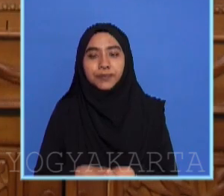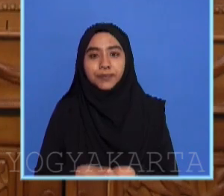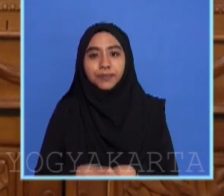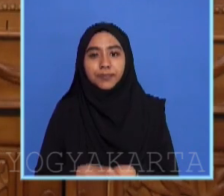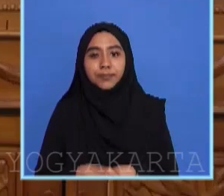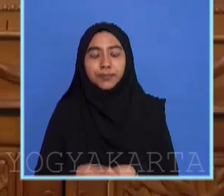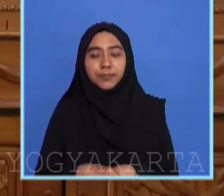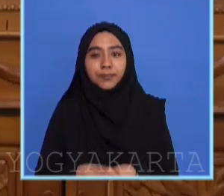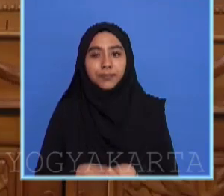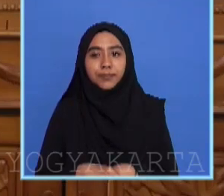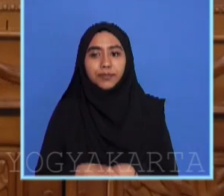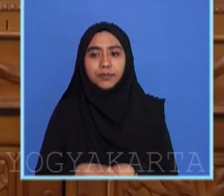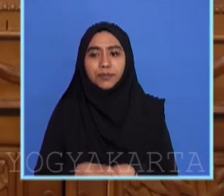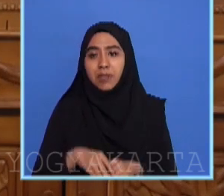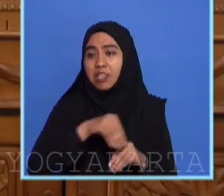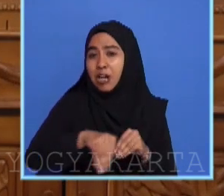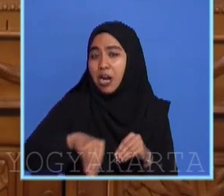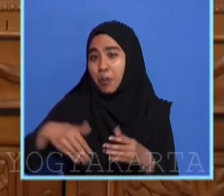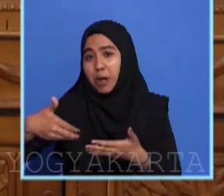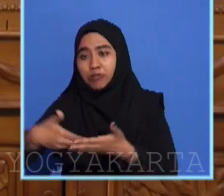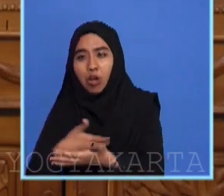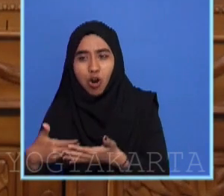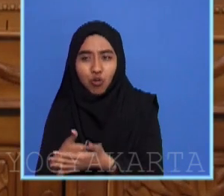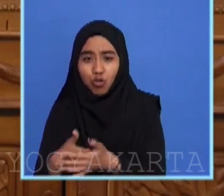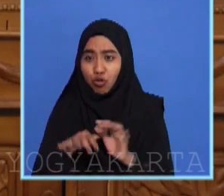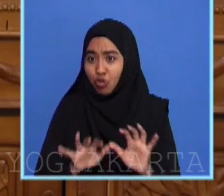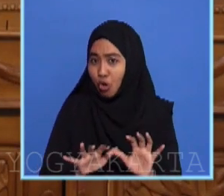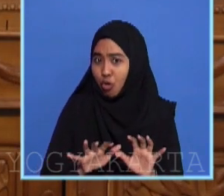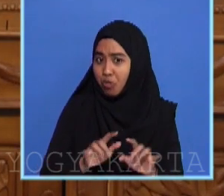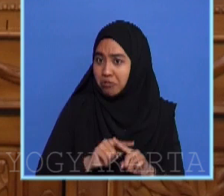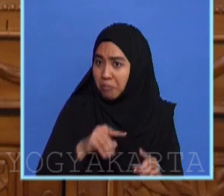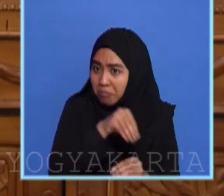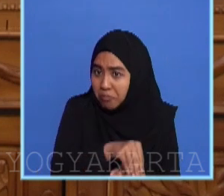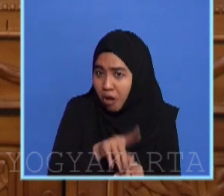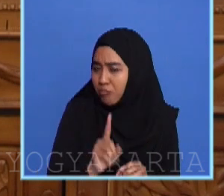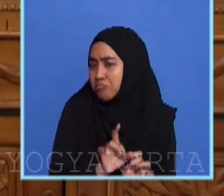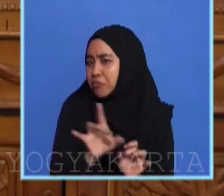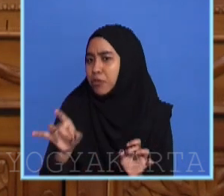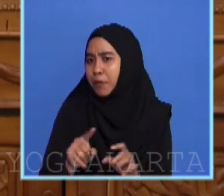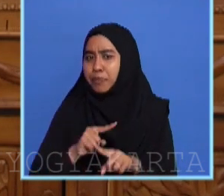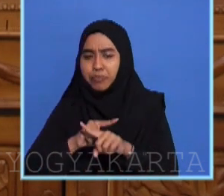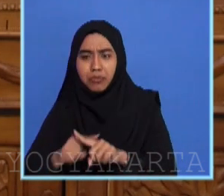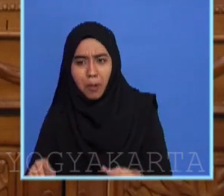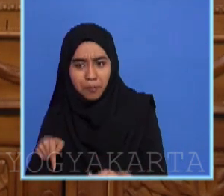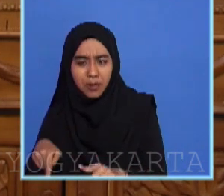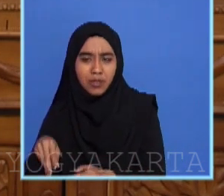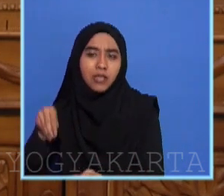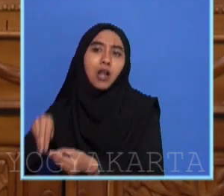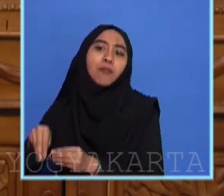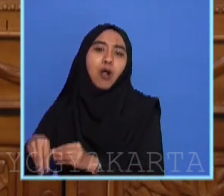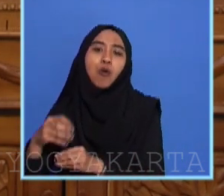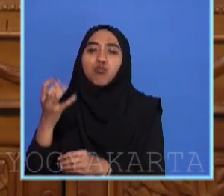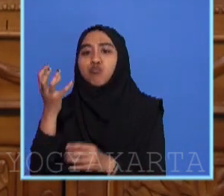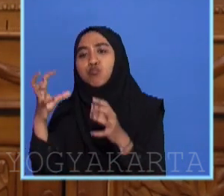boten namung tanaman jangan kemawon ingkang saget di Pon tanah melumantar tumpang sari kanyato tanaman wowoan Ugi sagetipun